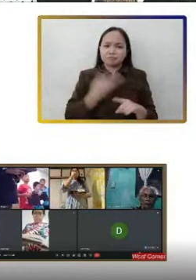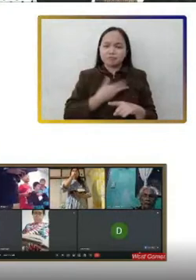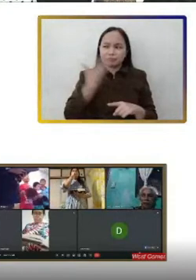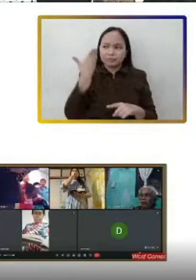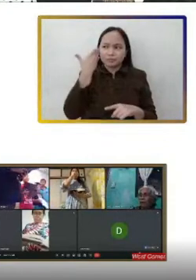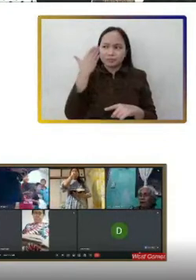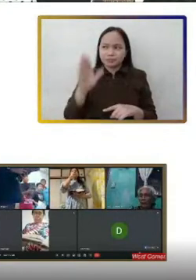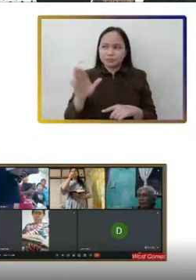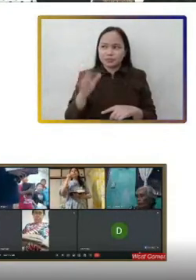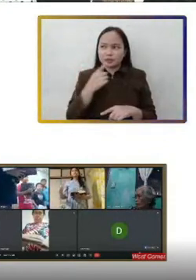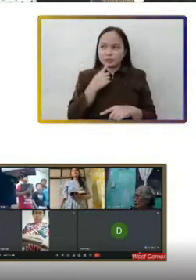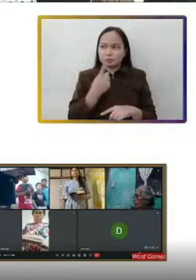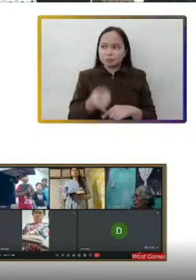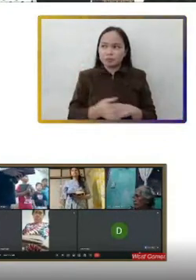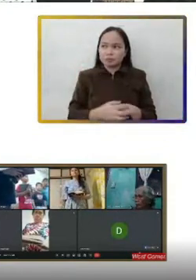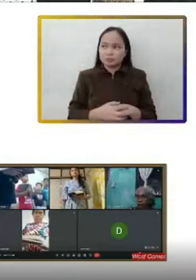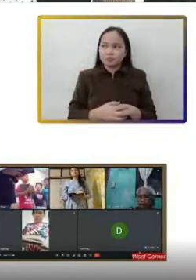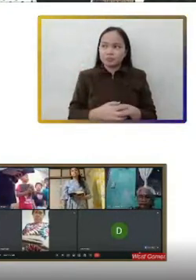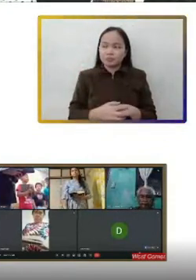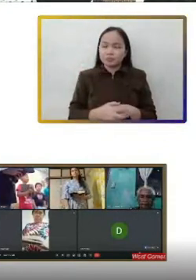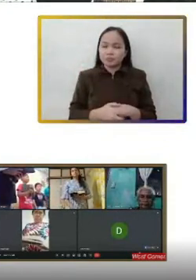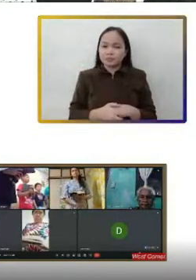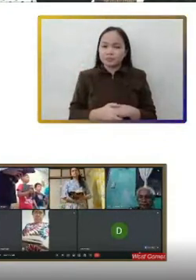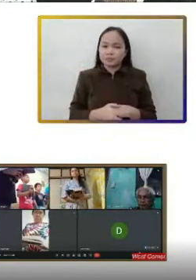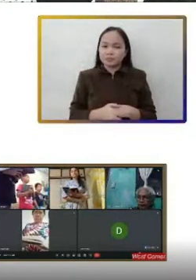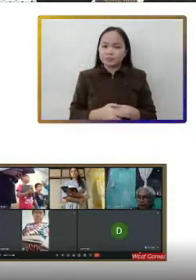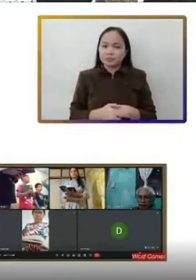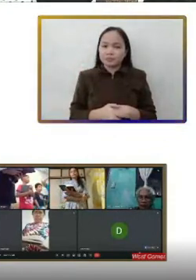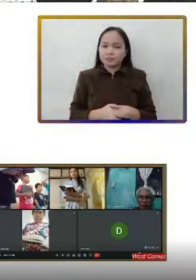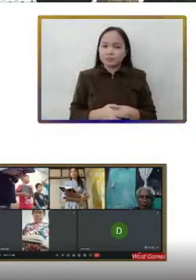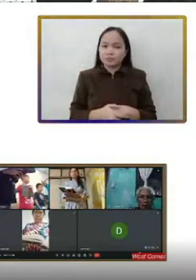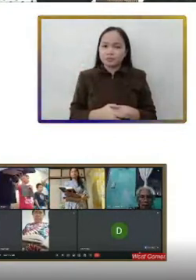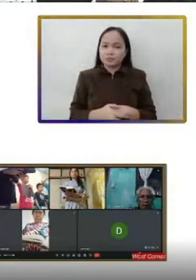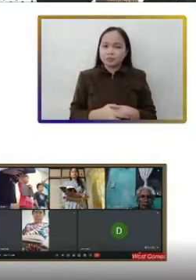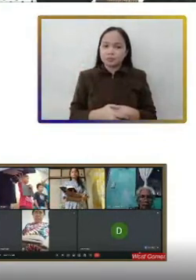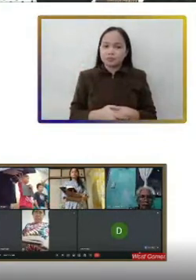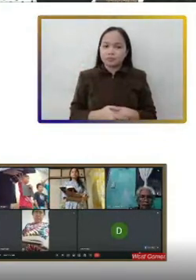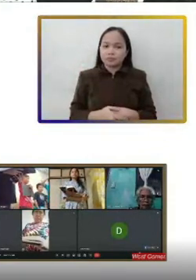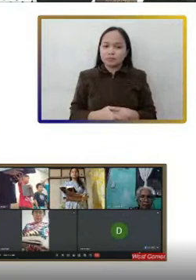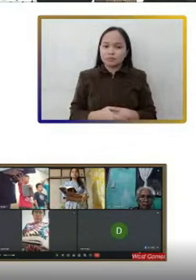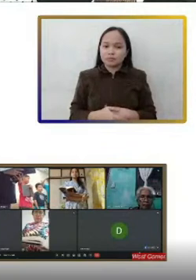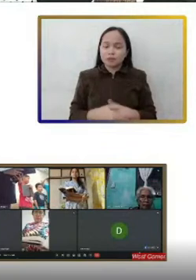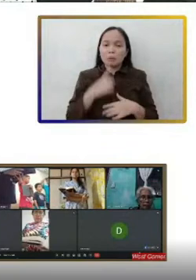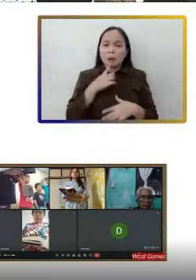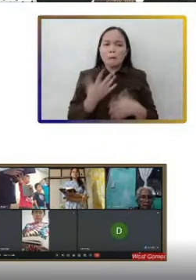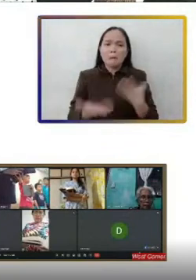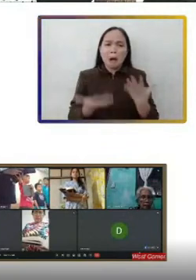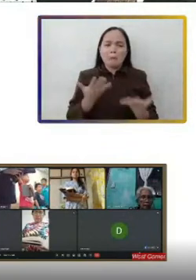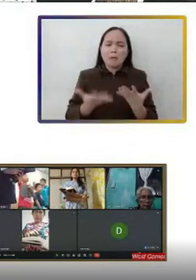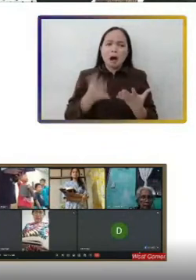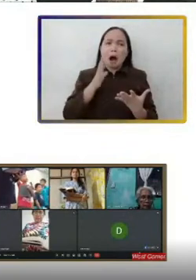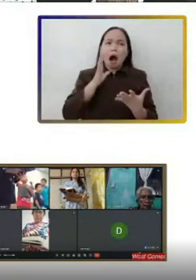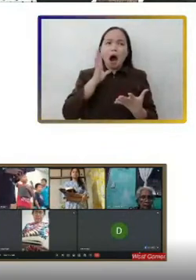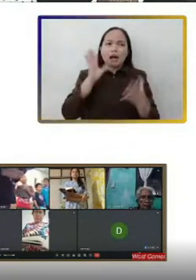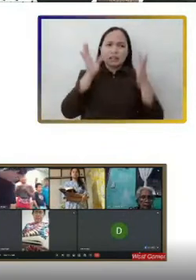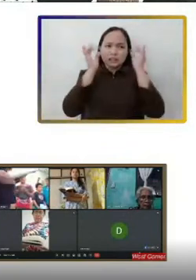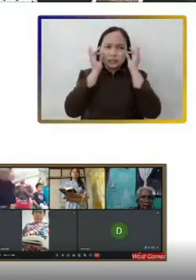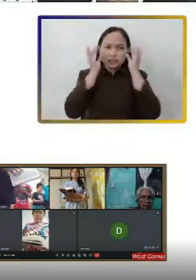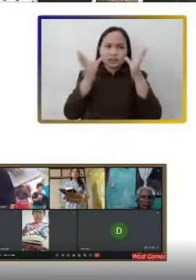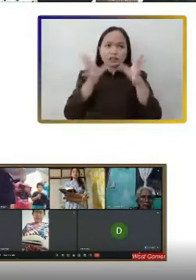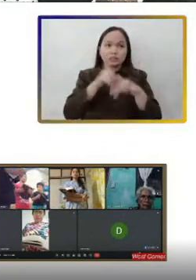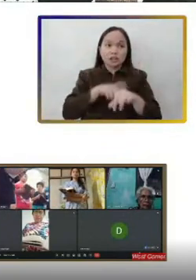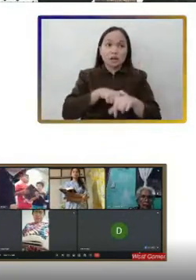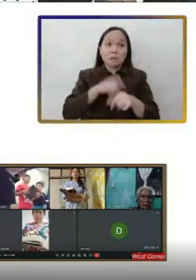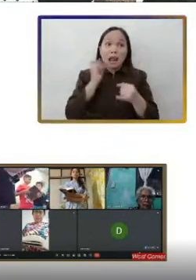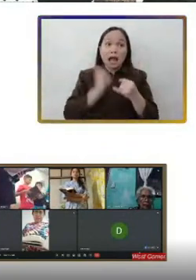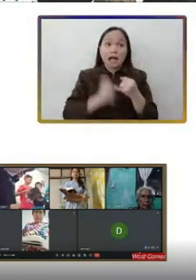iba, sabi, even in the Bible, it's recorded, sabi, eh, hindi na siguro darating kasi matagal na eh. You remember,